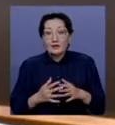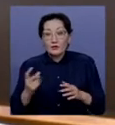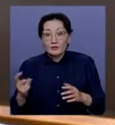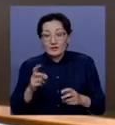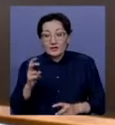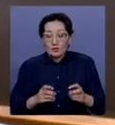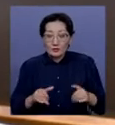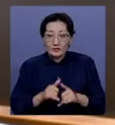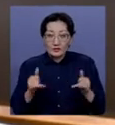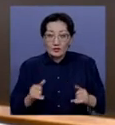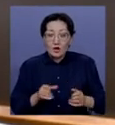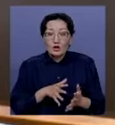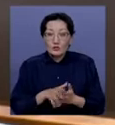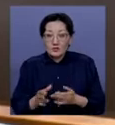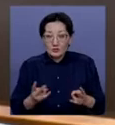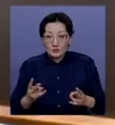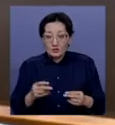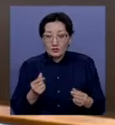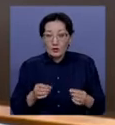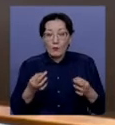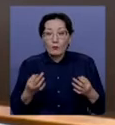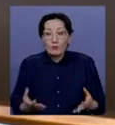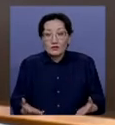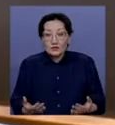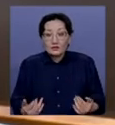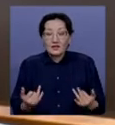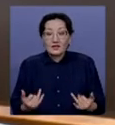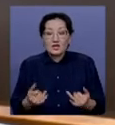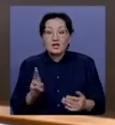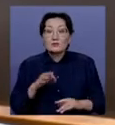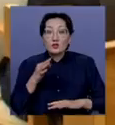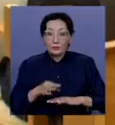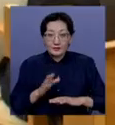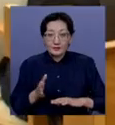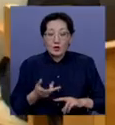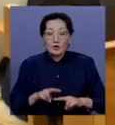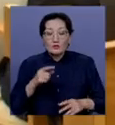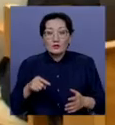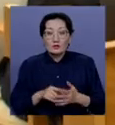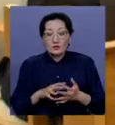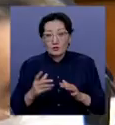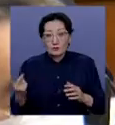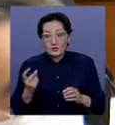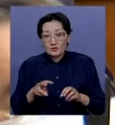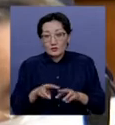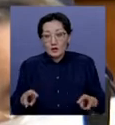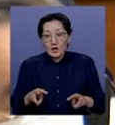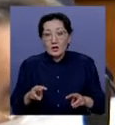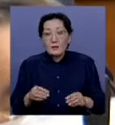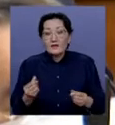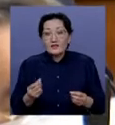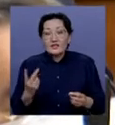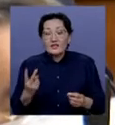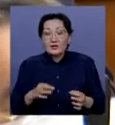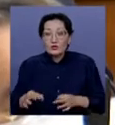кешенді дамытуға жұмсалуы тиіс қаржының бос жатқанына қазір кім жауап береді? Бұл сұраққа ауыл шаруашылығы министрі Сапархан Омаров қаражат